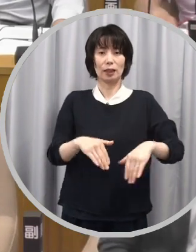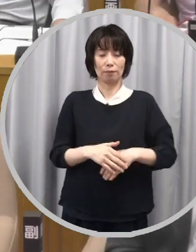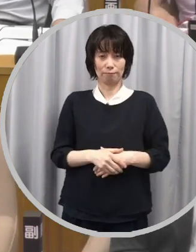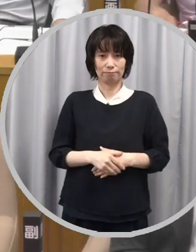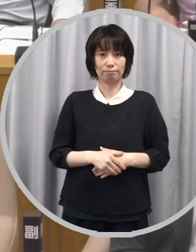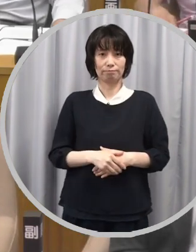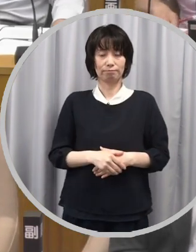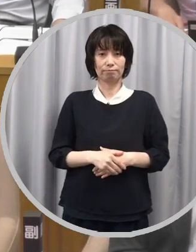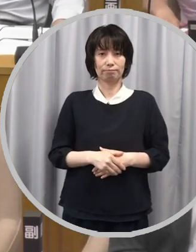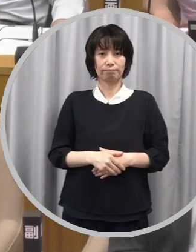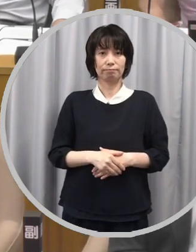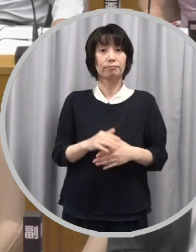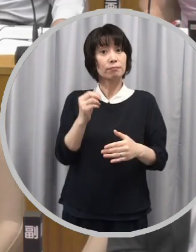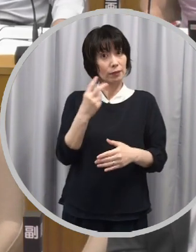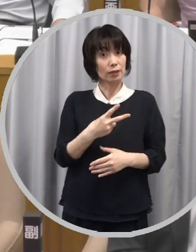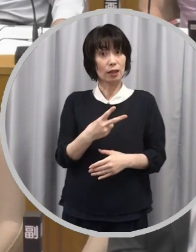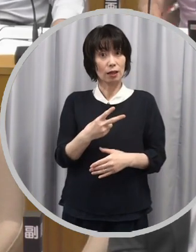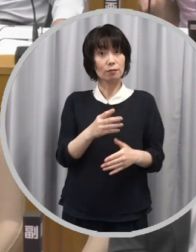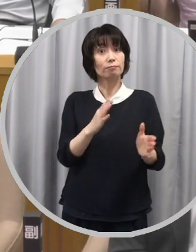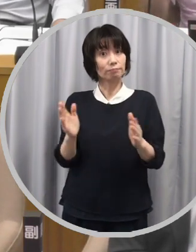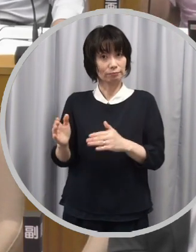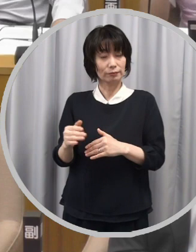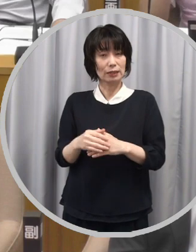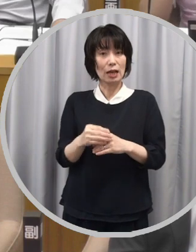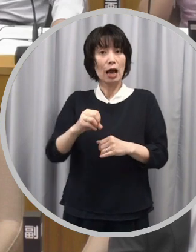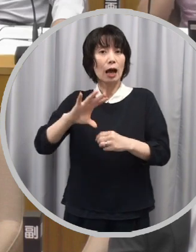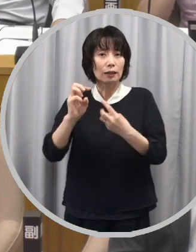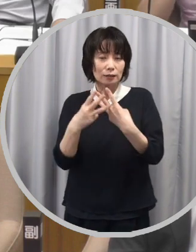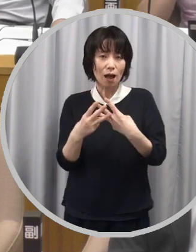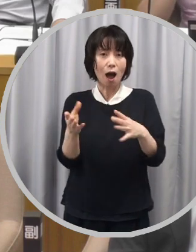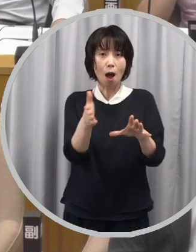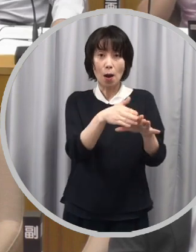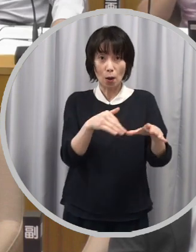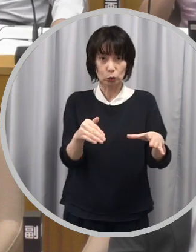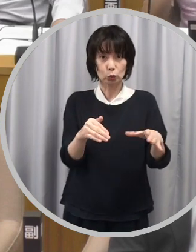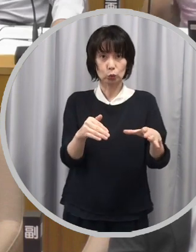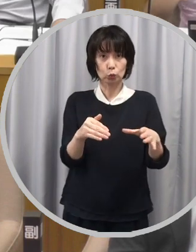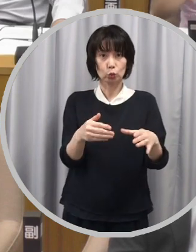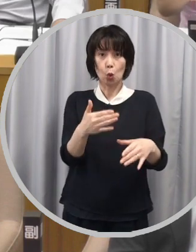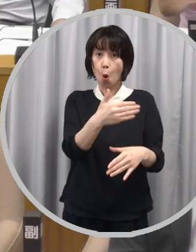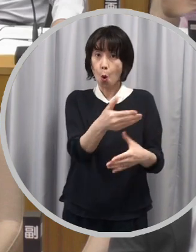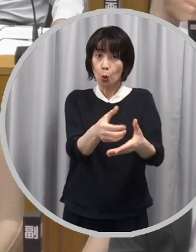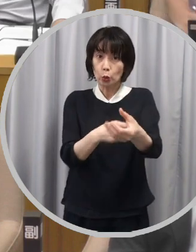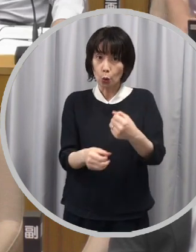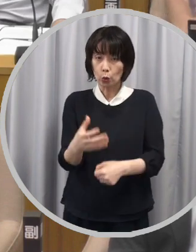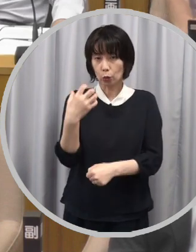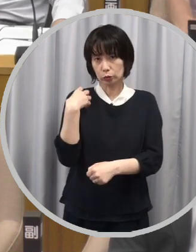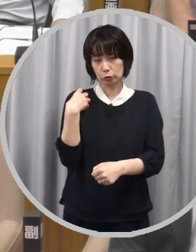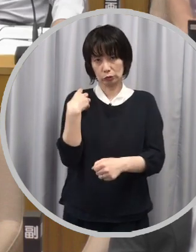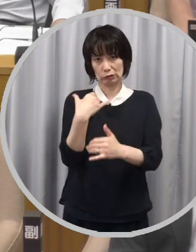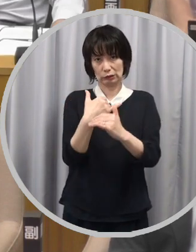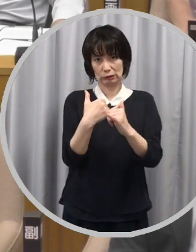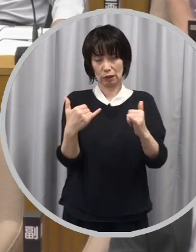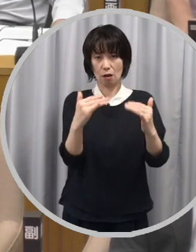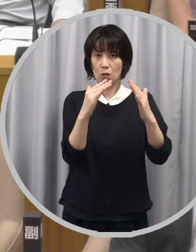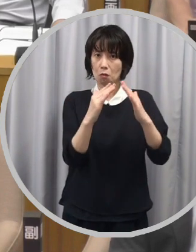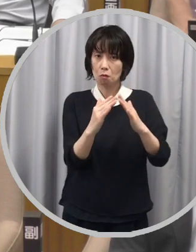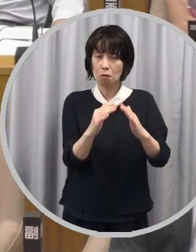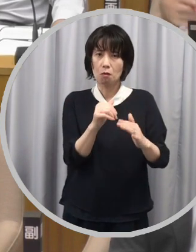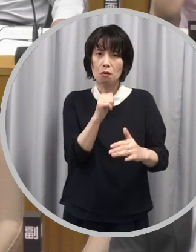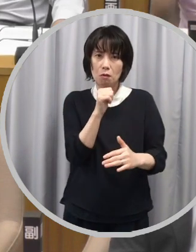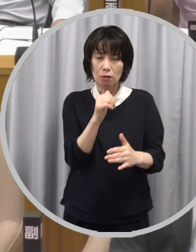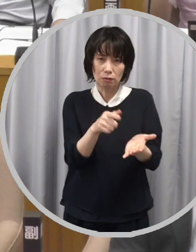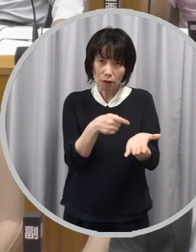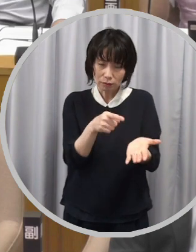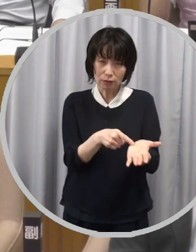ります。また一方で、厚田や浜松における漁業従事者の住宅の不足の問題、